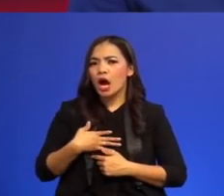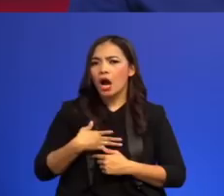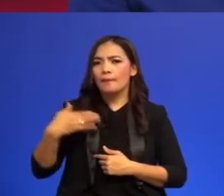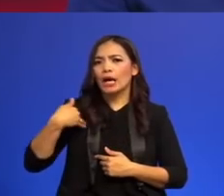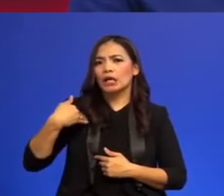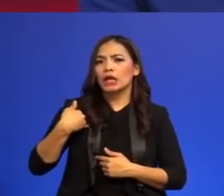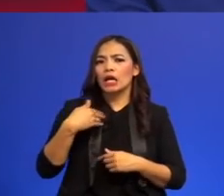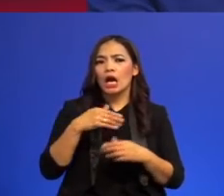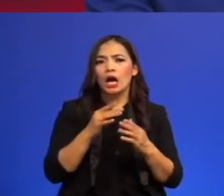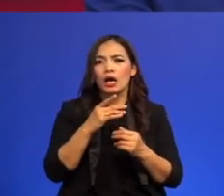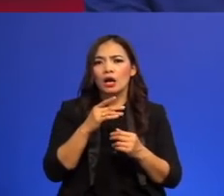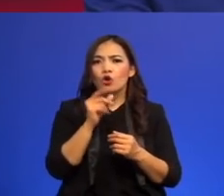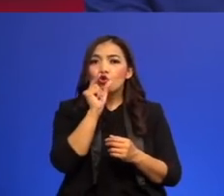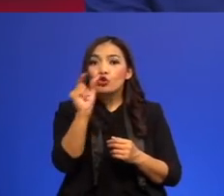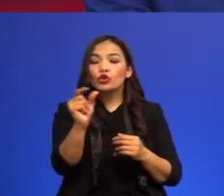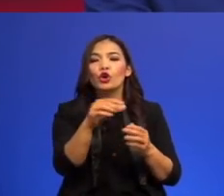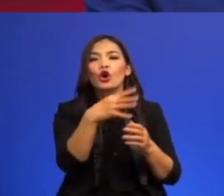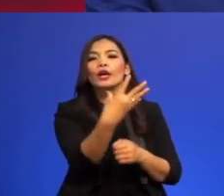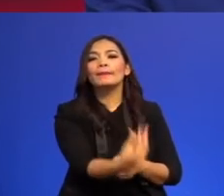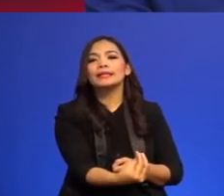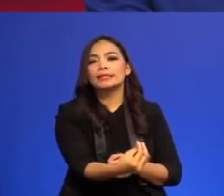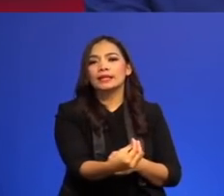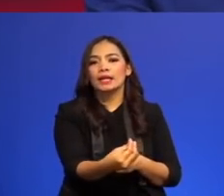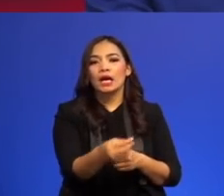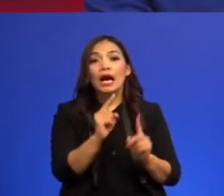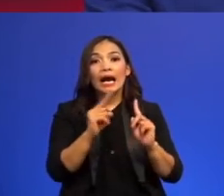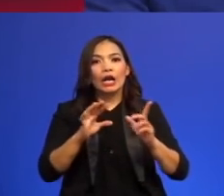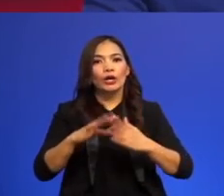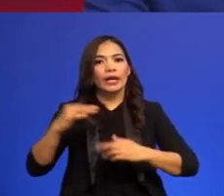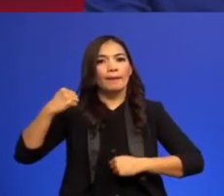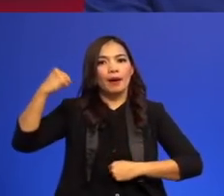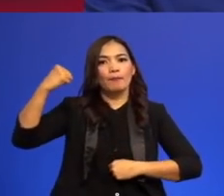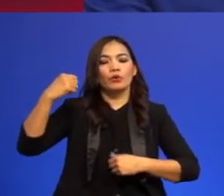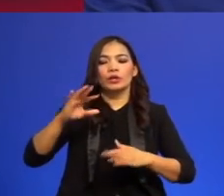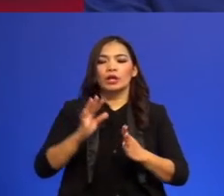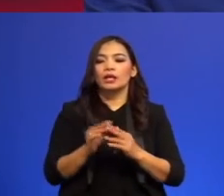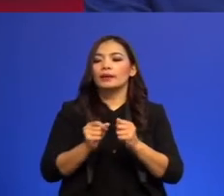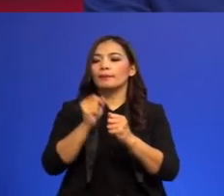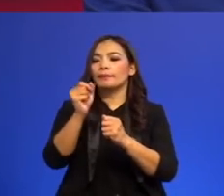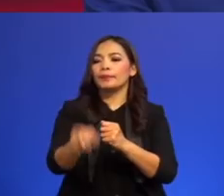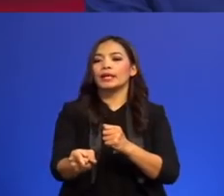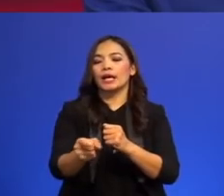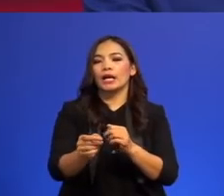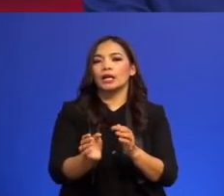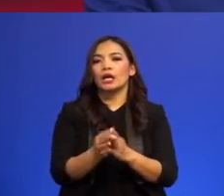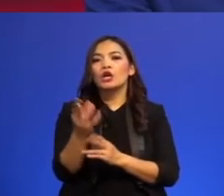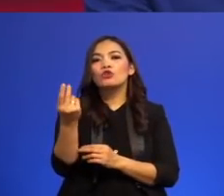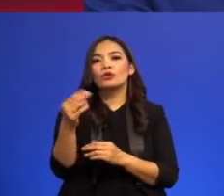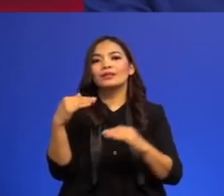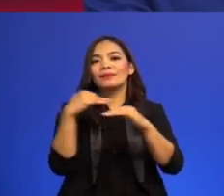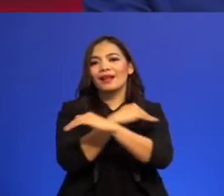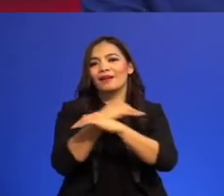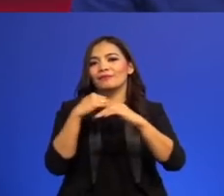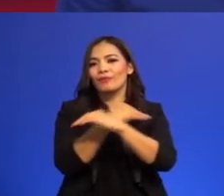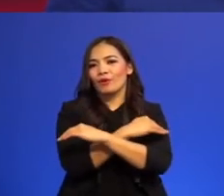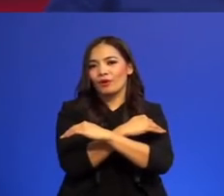usah dibayar. Tapi yang mampu ya tolong loh dikasih uang transport atau bagaimana ya. Yang